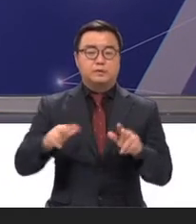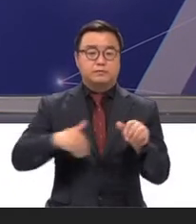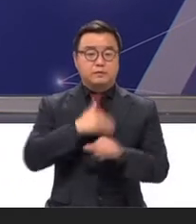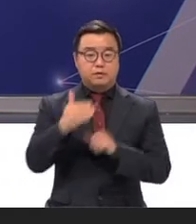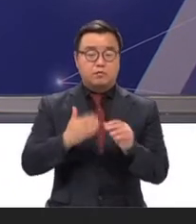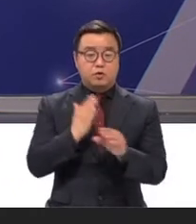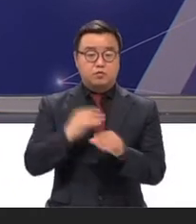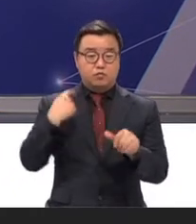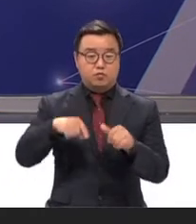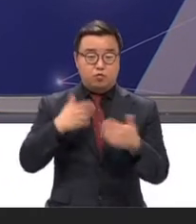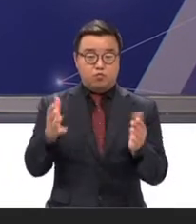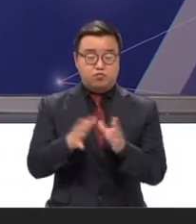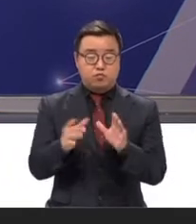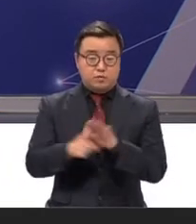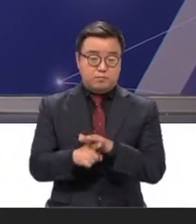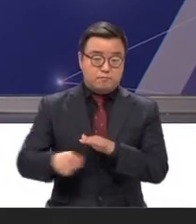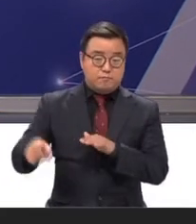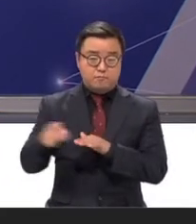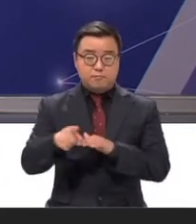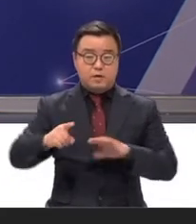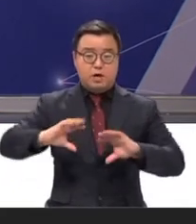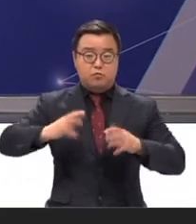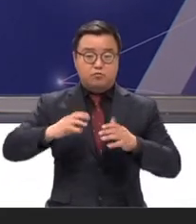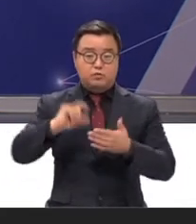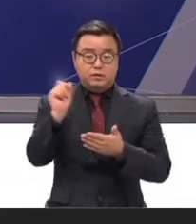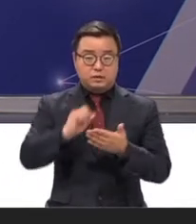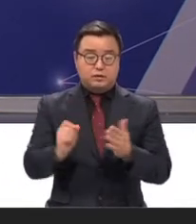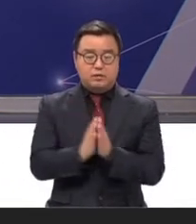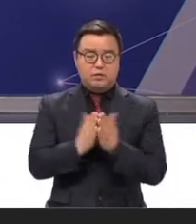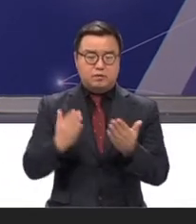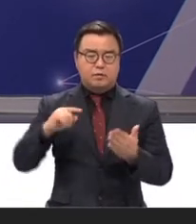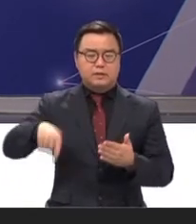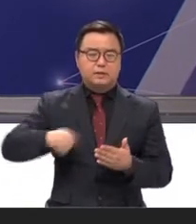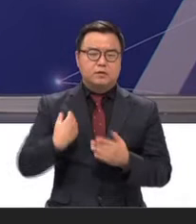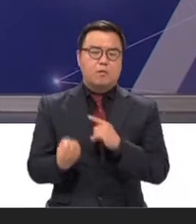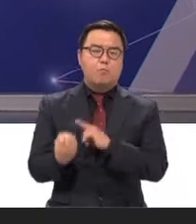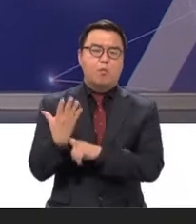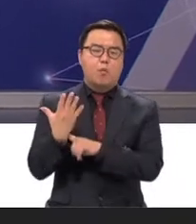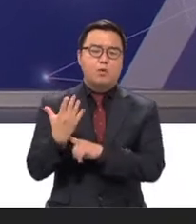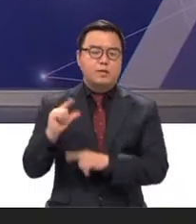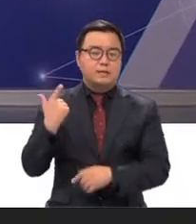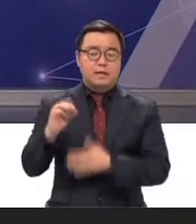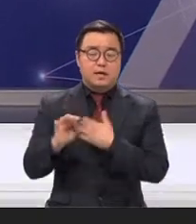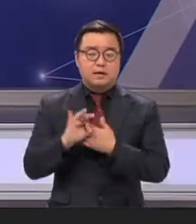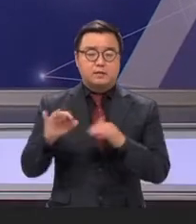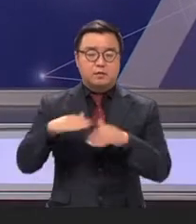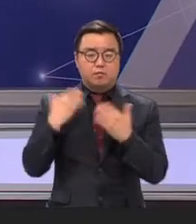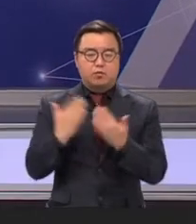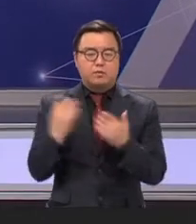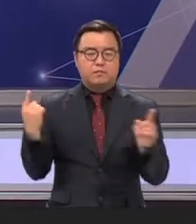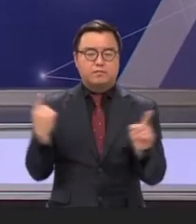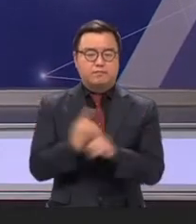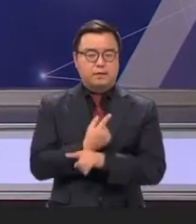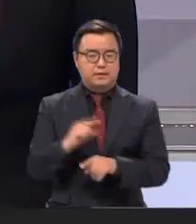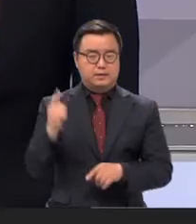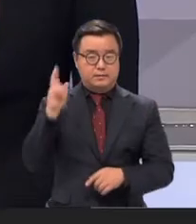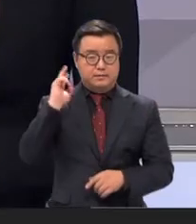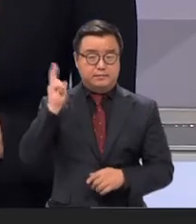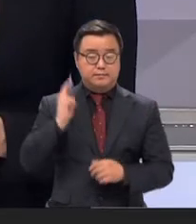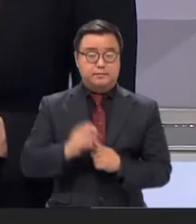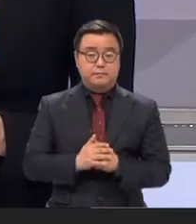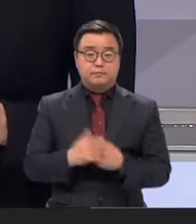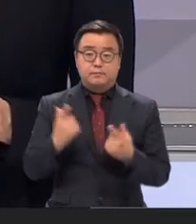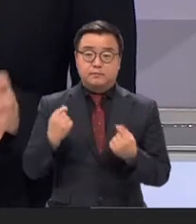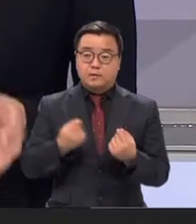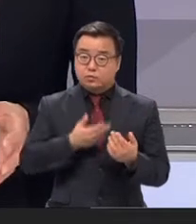현재로서는 교육부가 나서서 국정화 여부를 스스로 포기하지 않으면 뒤집힐 가능성은 없다고 보는 게 맞습니다. 그러면 이렇게